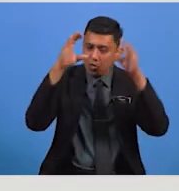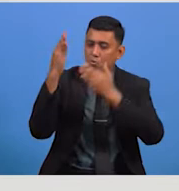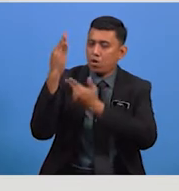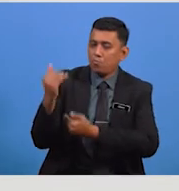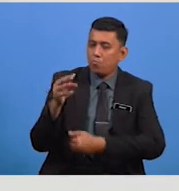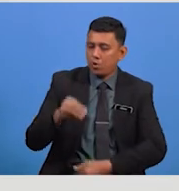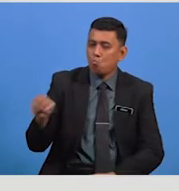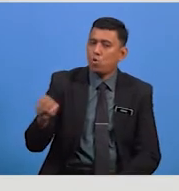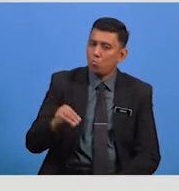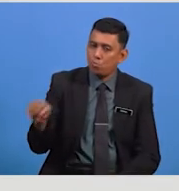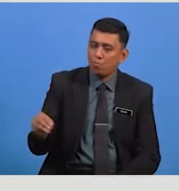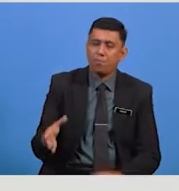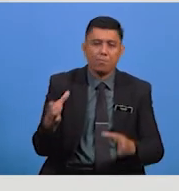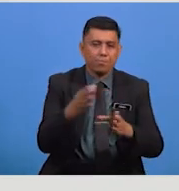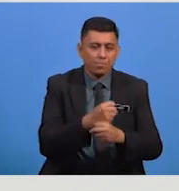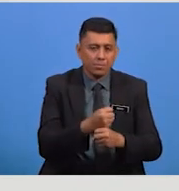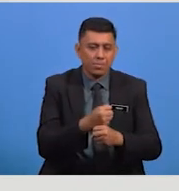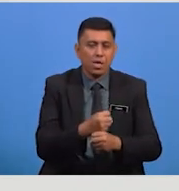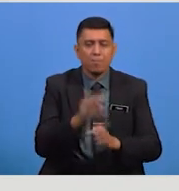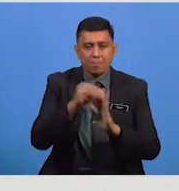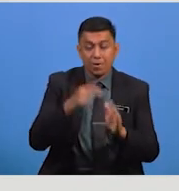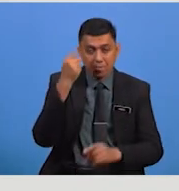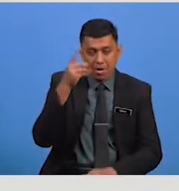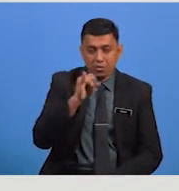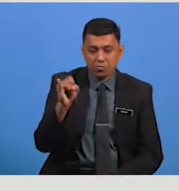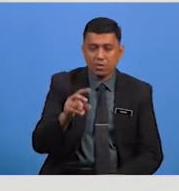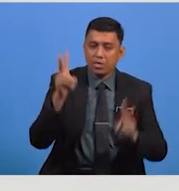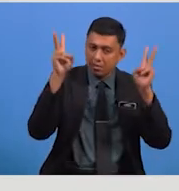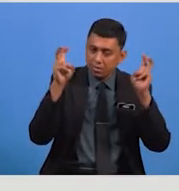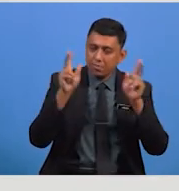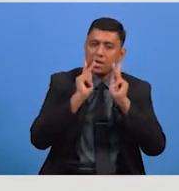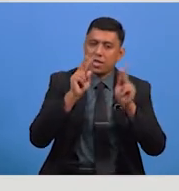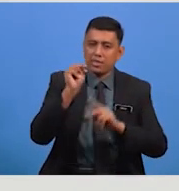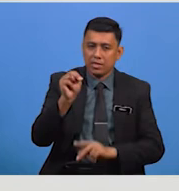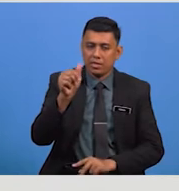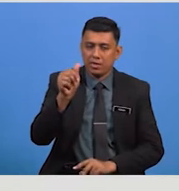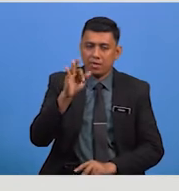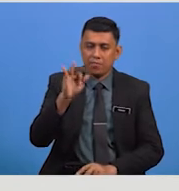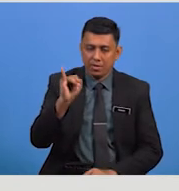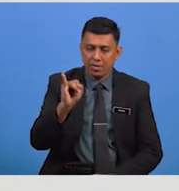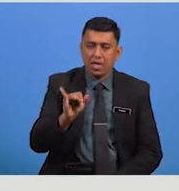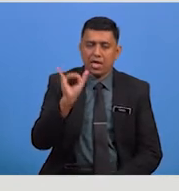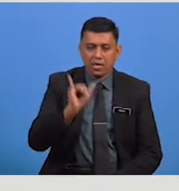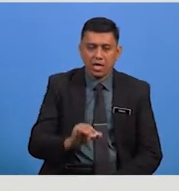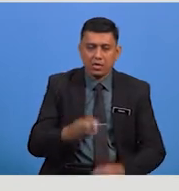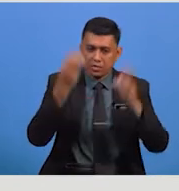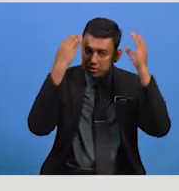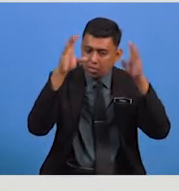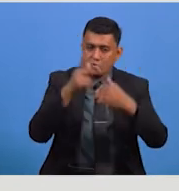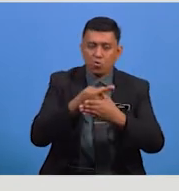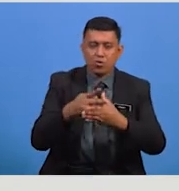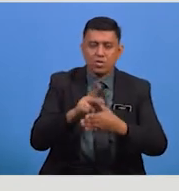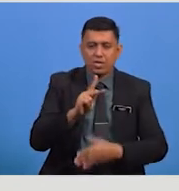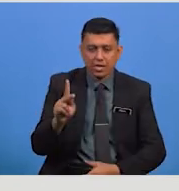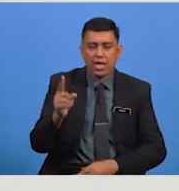Cikgu berharap murid-murid dapat memahami tajuk kata nafi yang cikgu